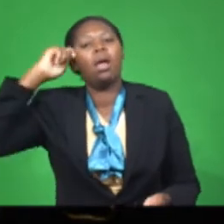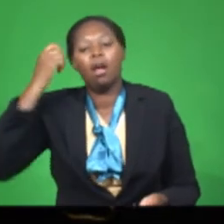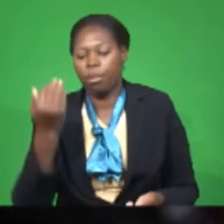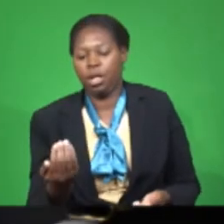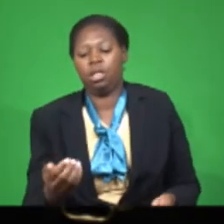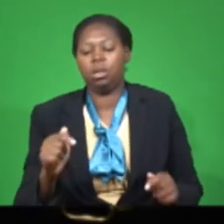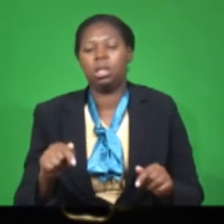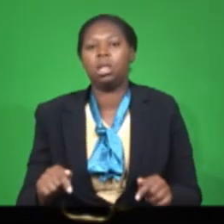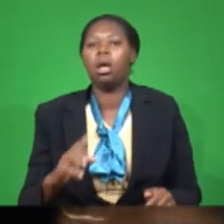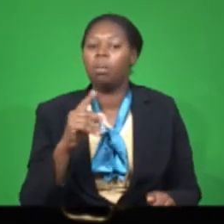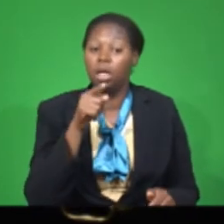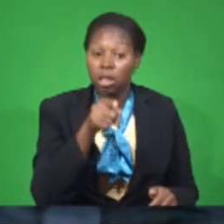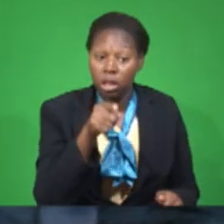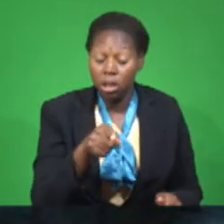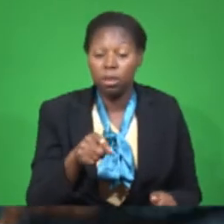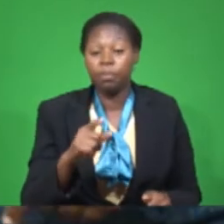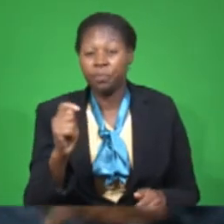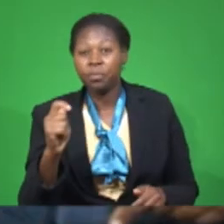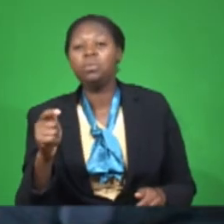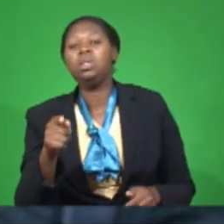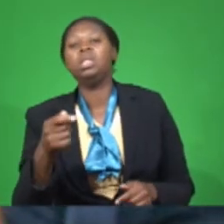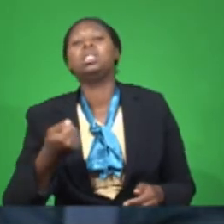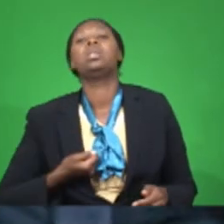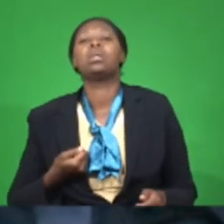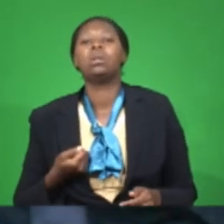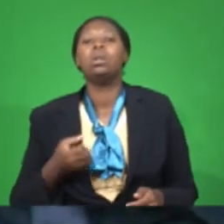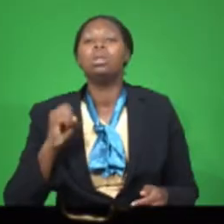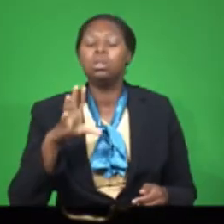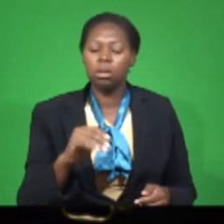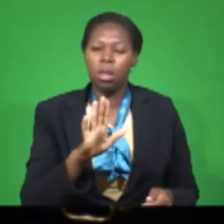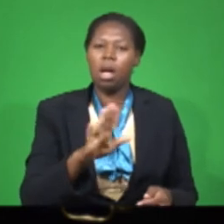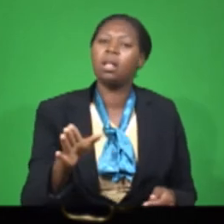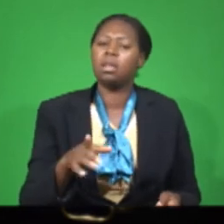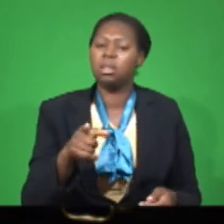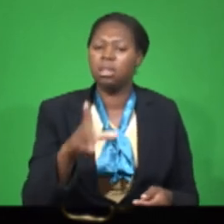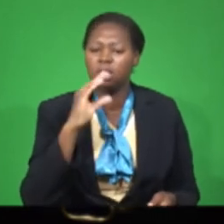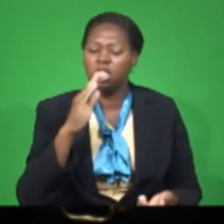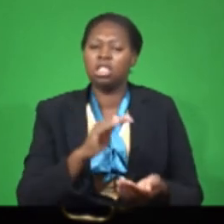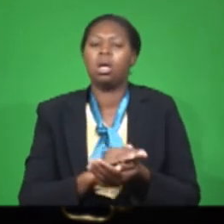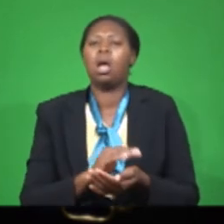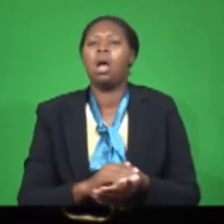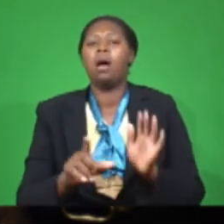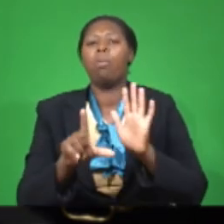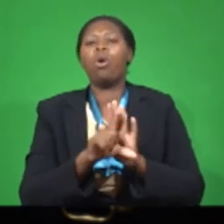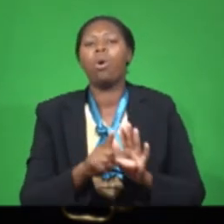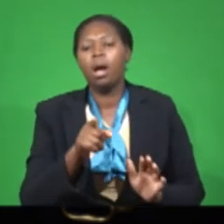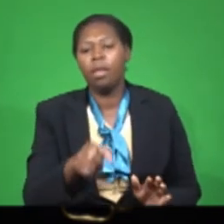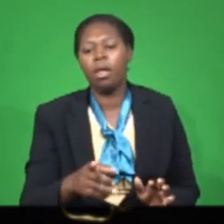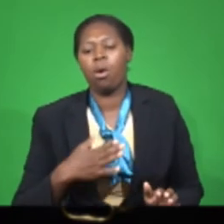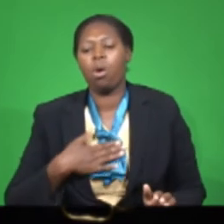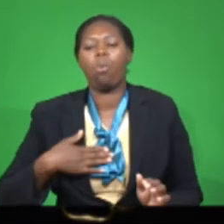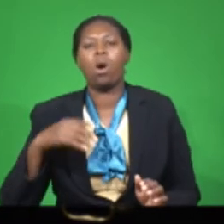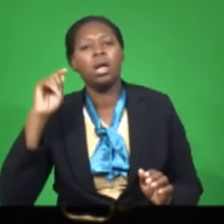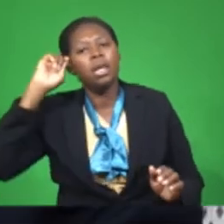iwo vari musikana tete tacho musikana munzwa achitoudza murora taingona ngobidhairira kudaro toda mwana mukomana isu kunge